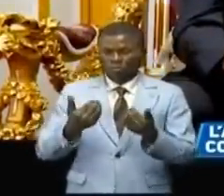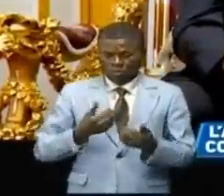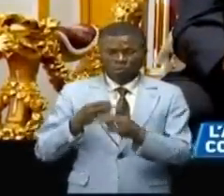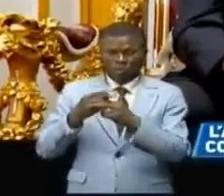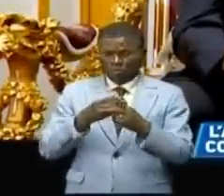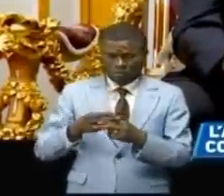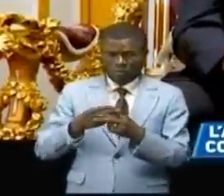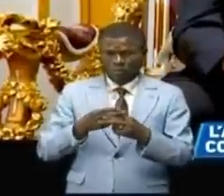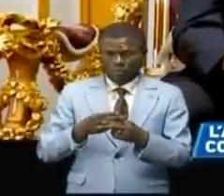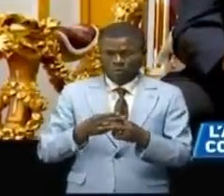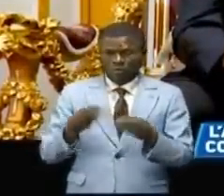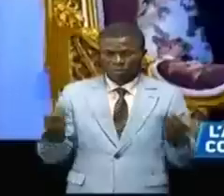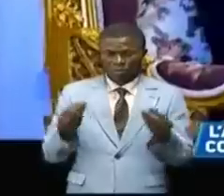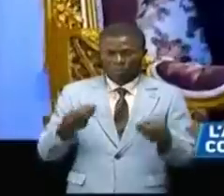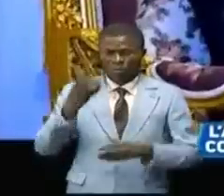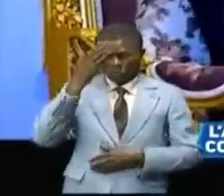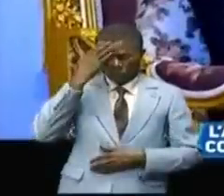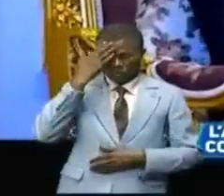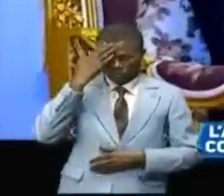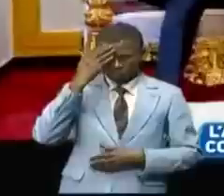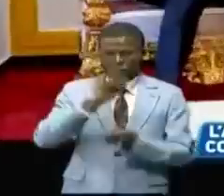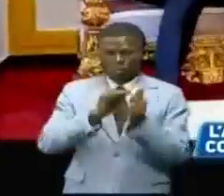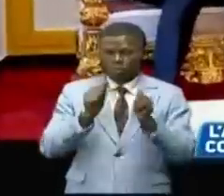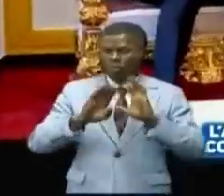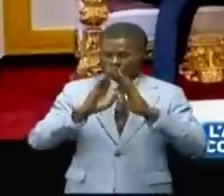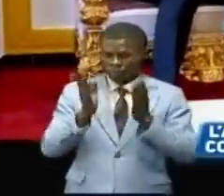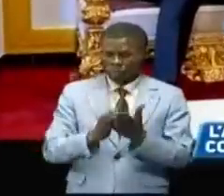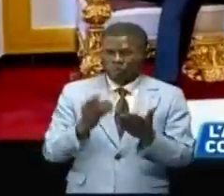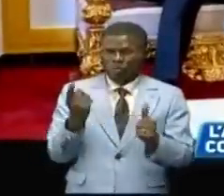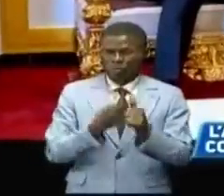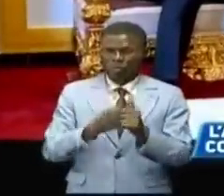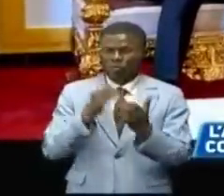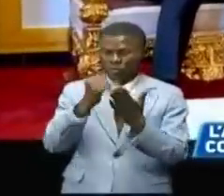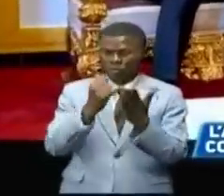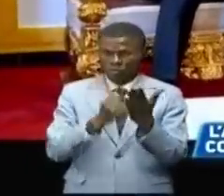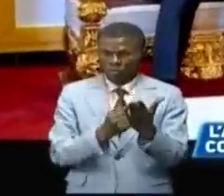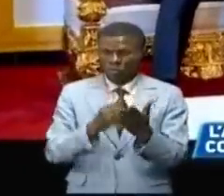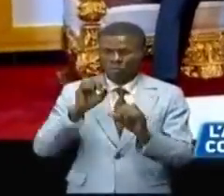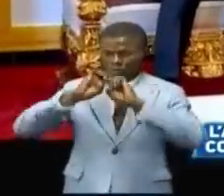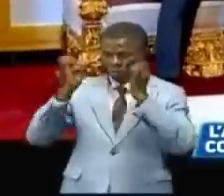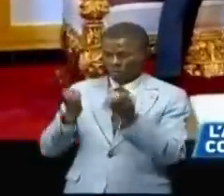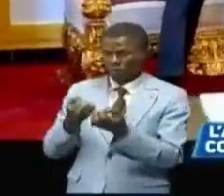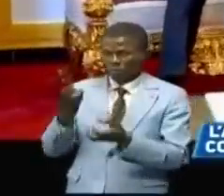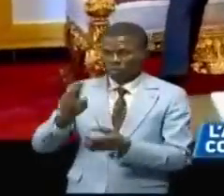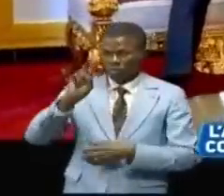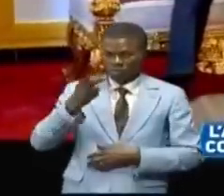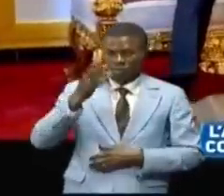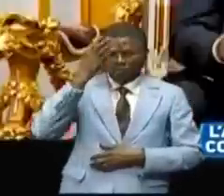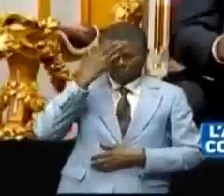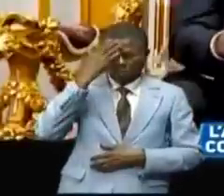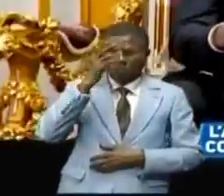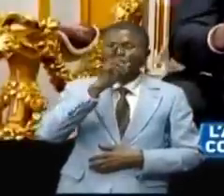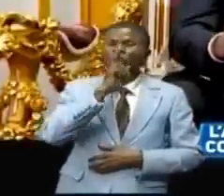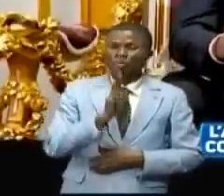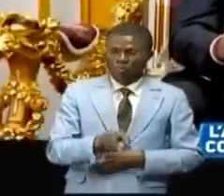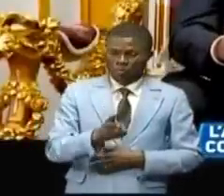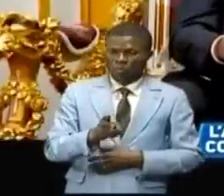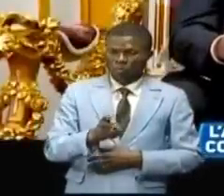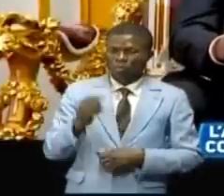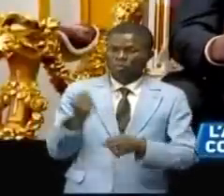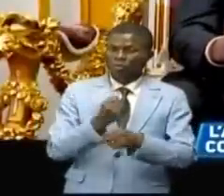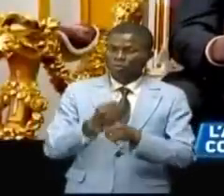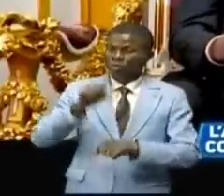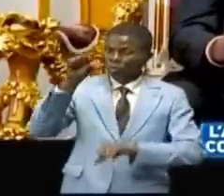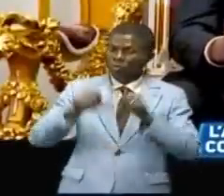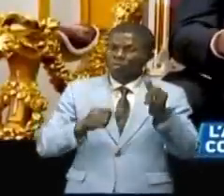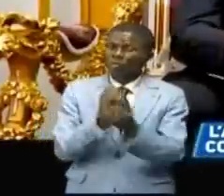contrôle afin de pouvoir identifier d'abord ces sous-traitants et deuxièmement savoir si ce sont des sous-traitants